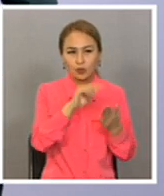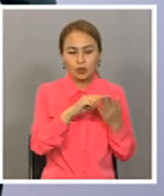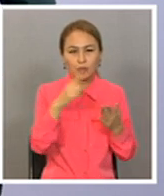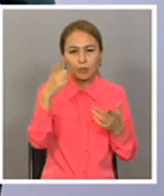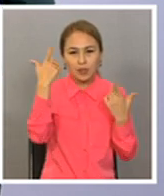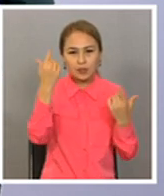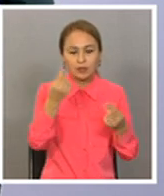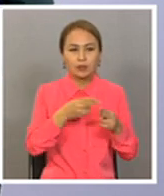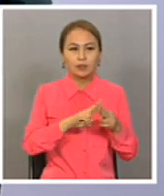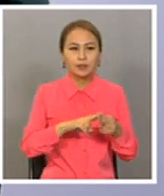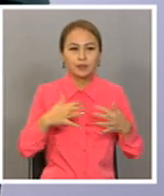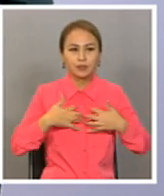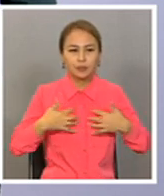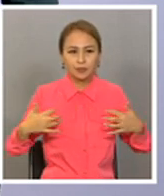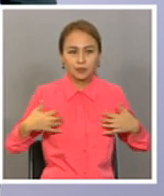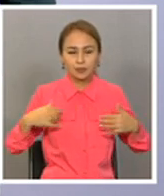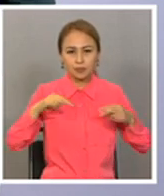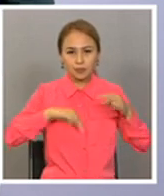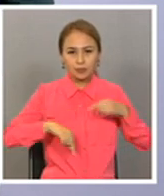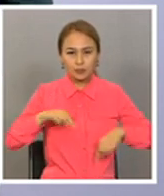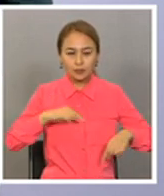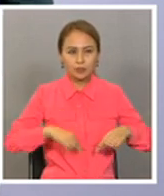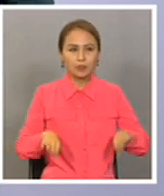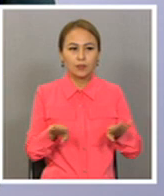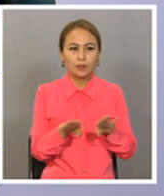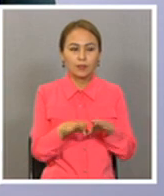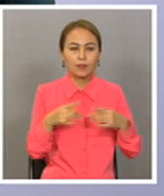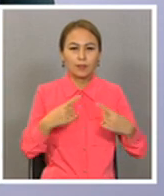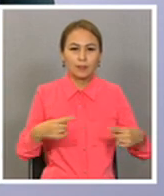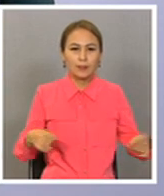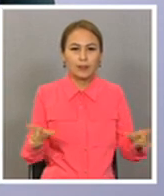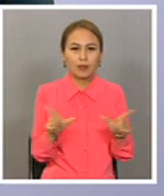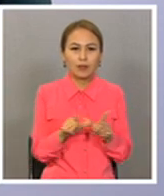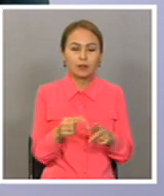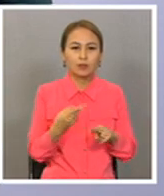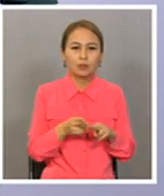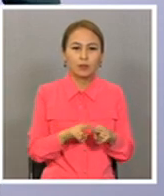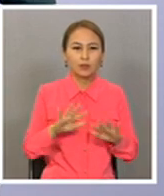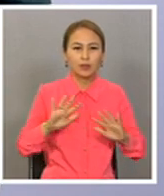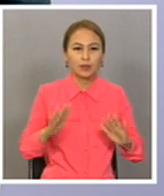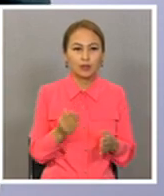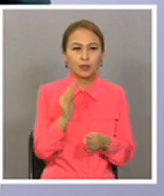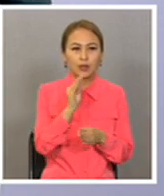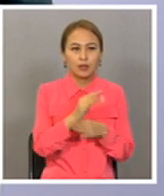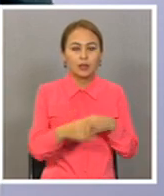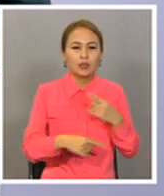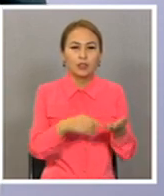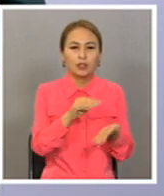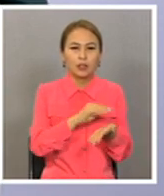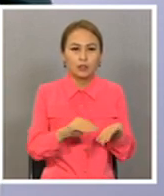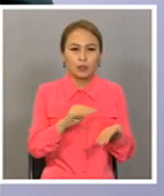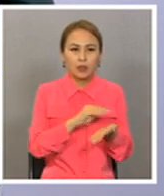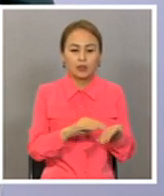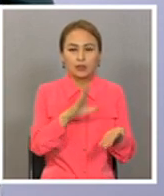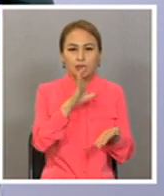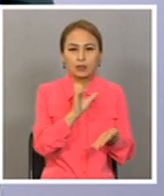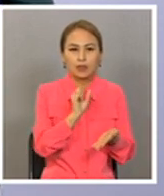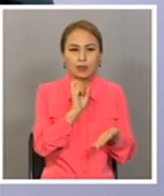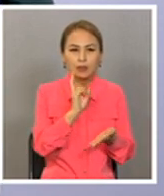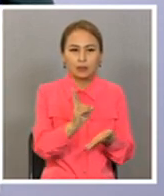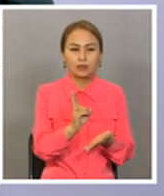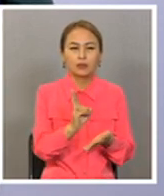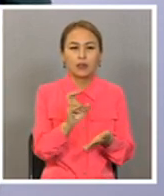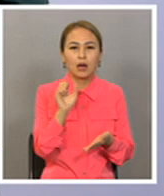жыртқыш денелі, қос мүйізді, қос қанатты болып келеді. Көне грек жазбаларында сақтарды